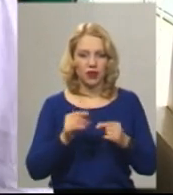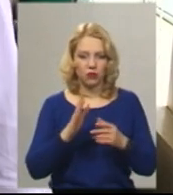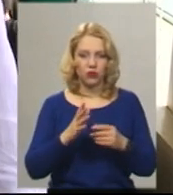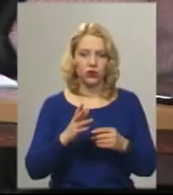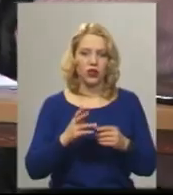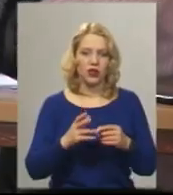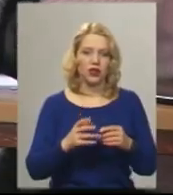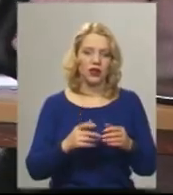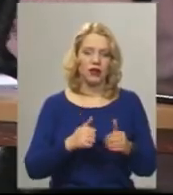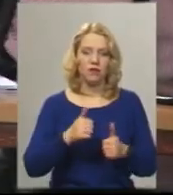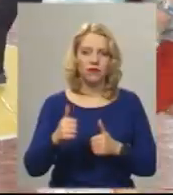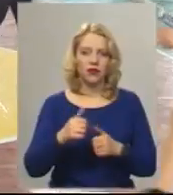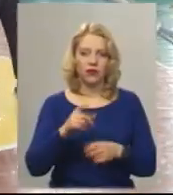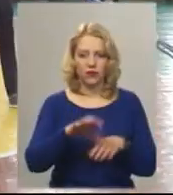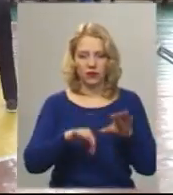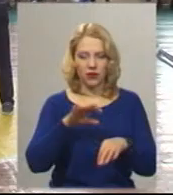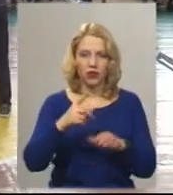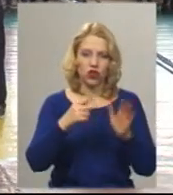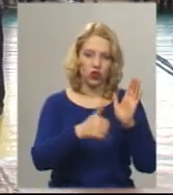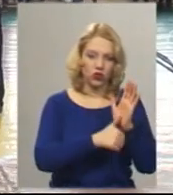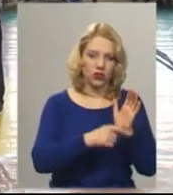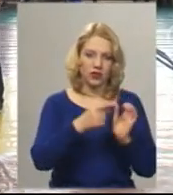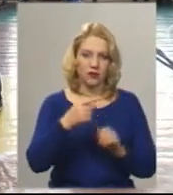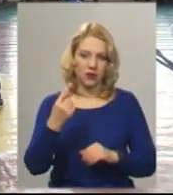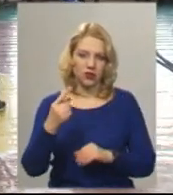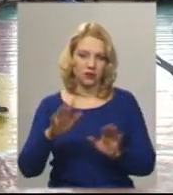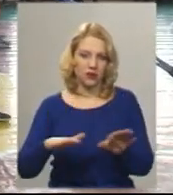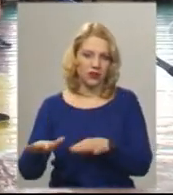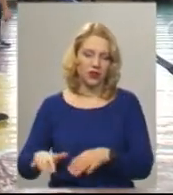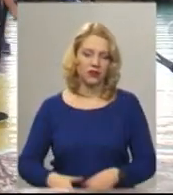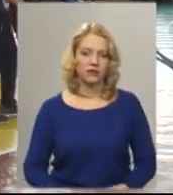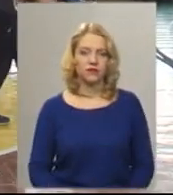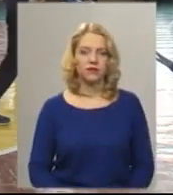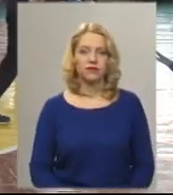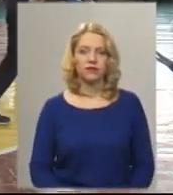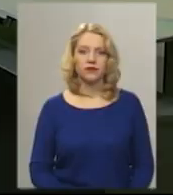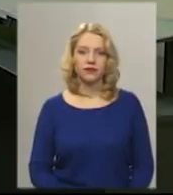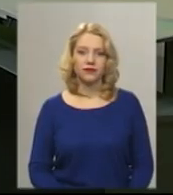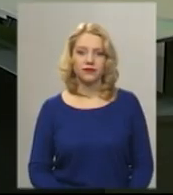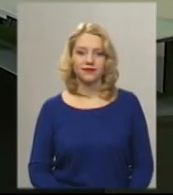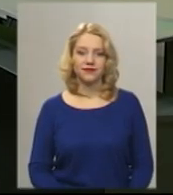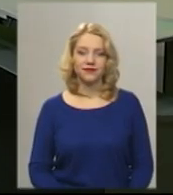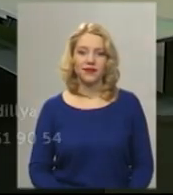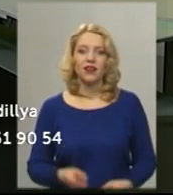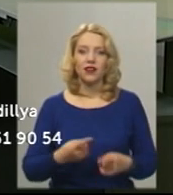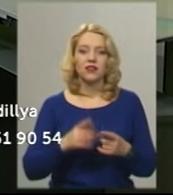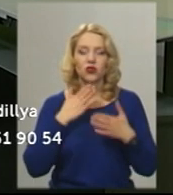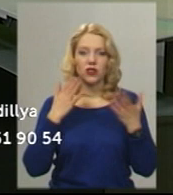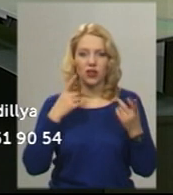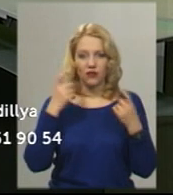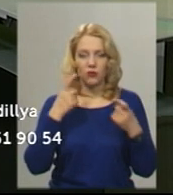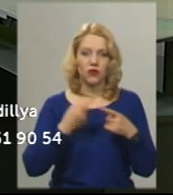6-й, 1-й місця. Дмитро Тетюха, Олександр Горішевський. Новини на Суспільному. Хмельницький. Це остання